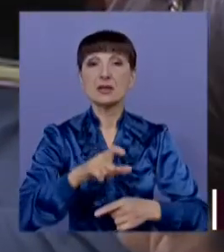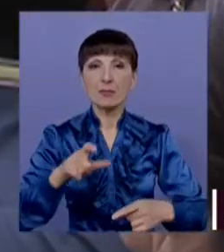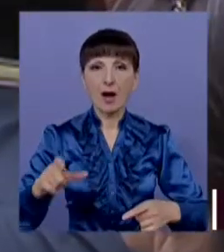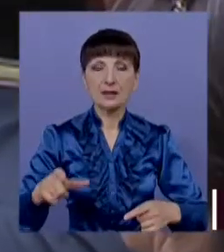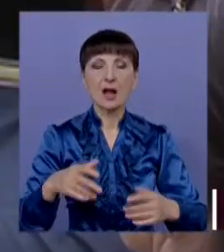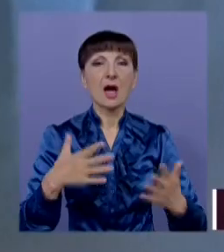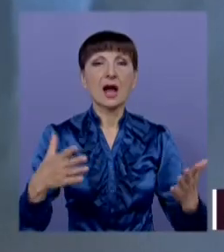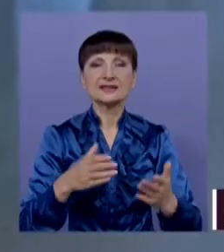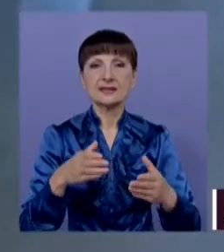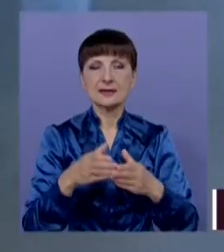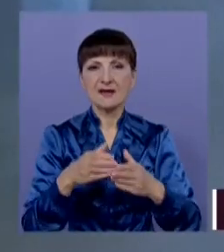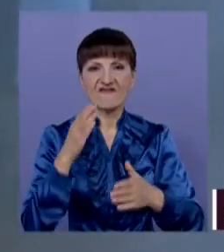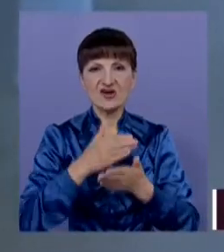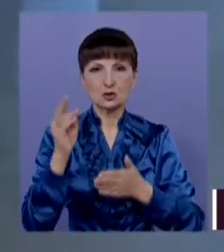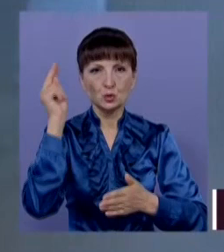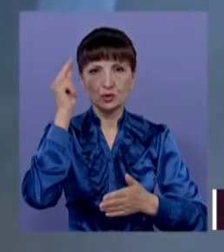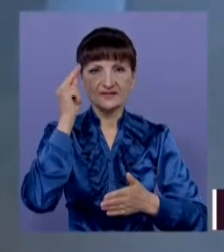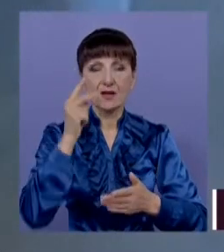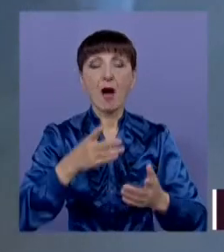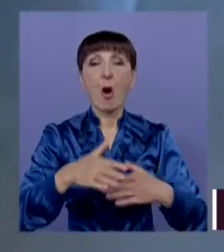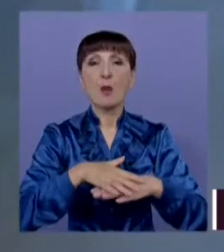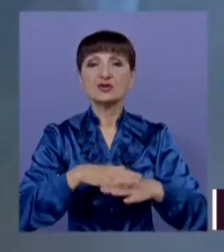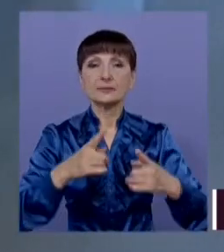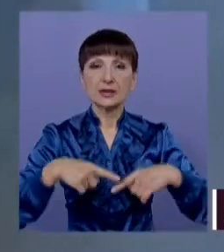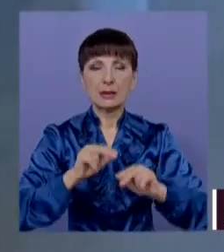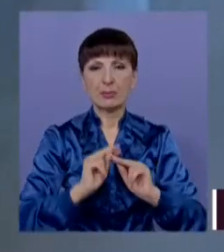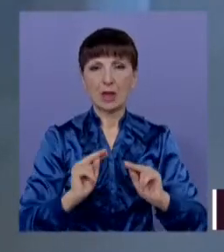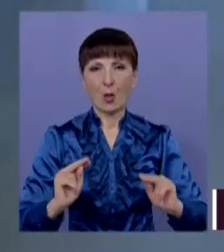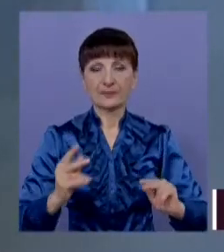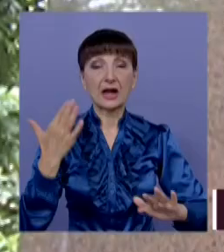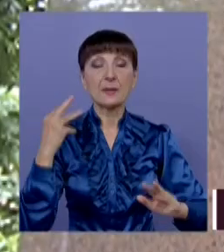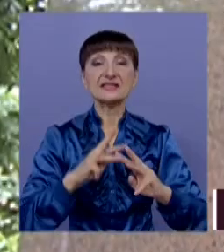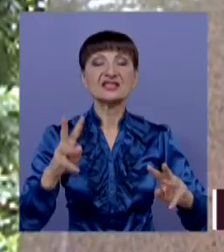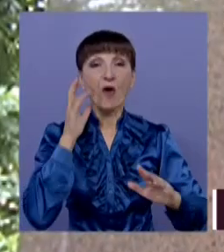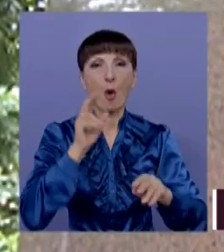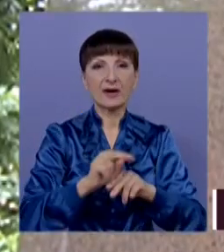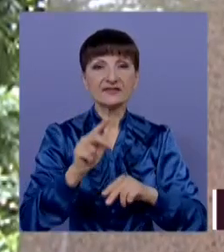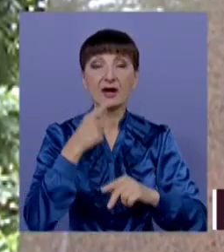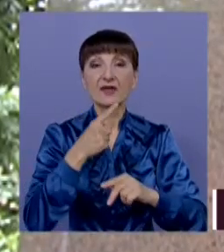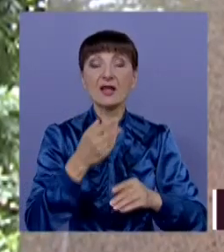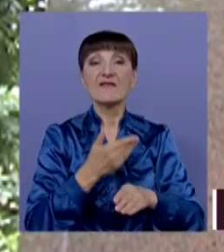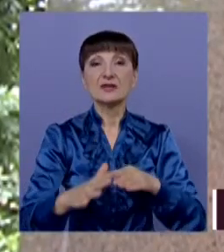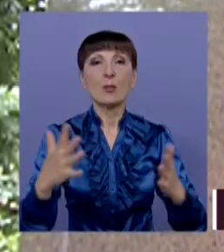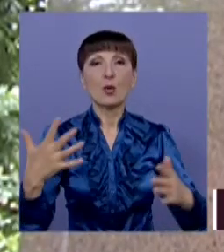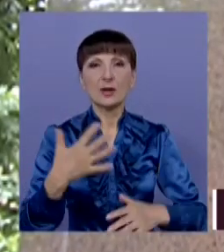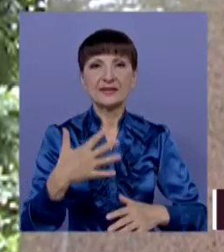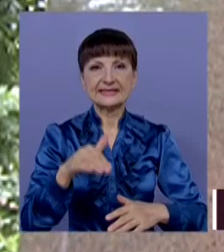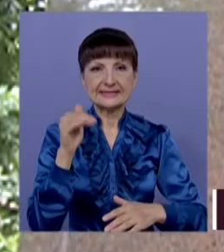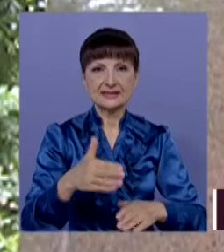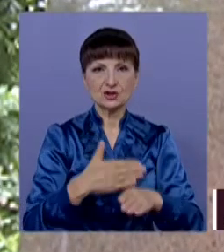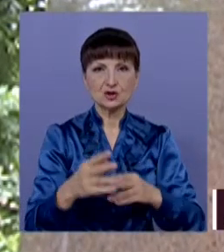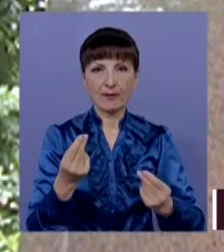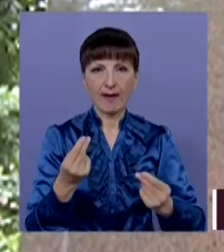ассоциации высших учебных заведений, общественных объединений и педагоги. Ранее в Минобразовании заявляли, что выделили более 50 тысяч